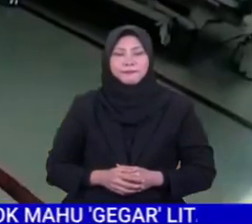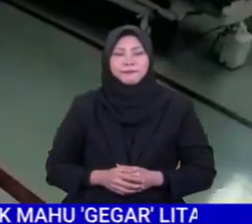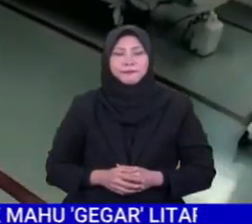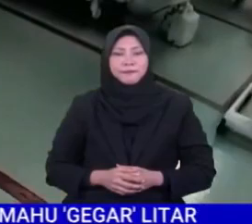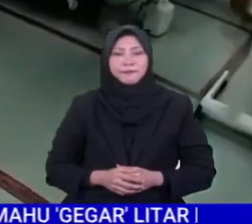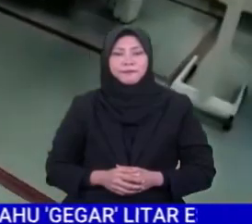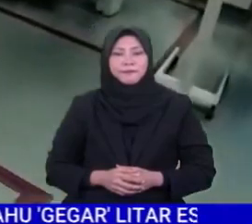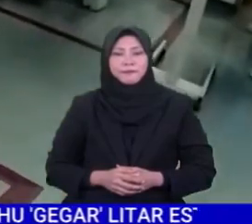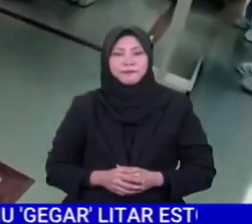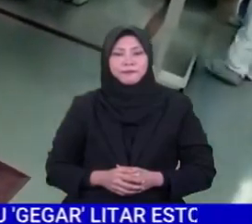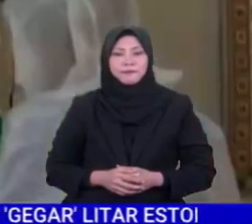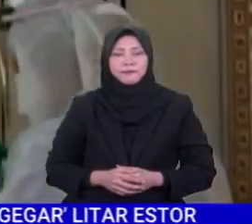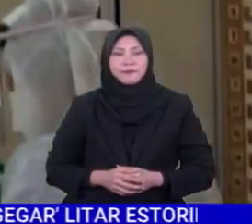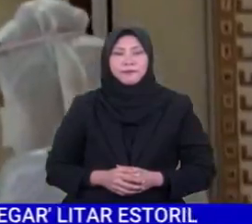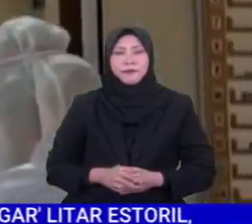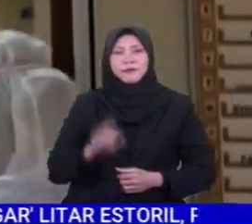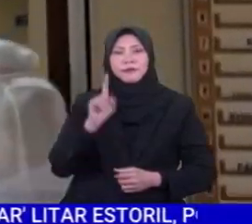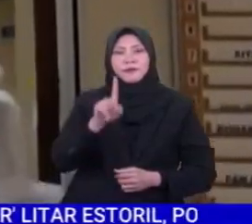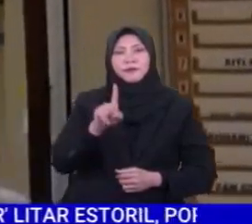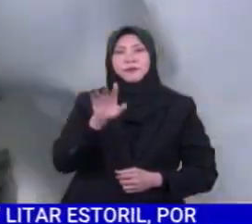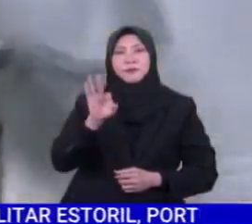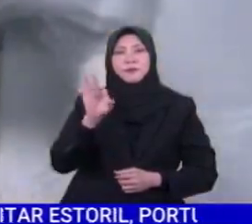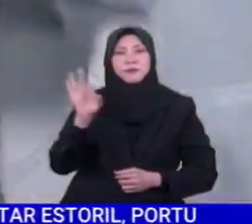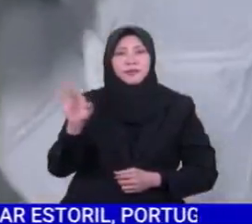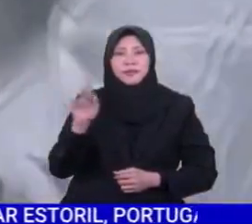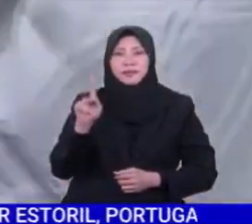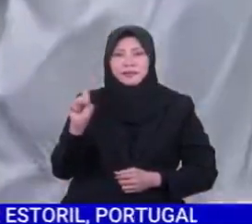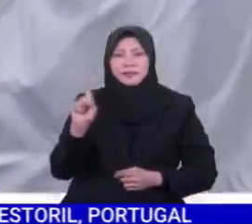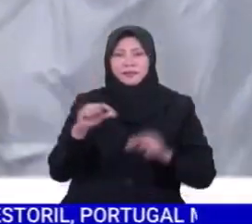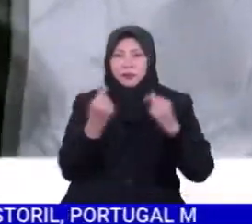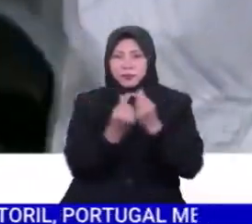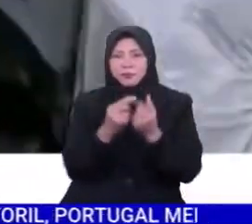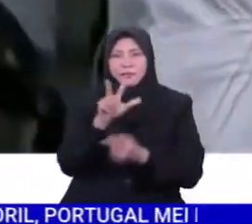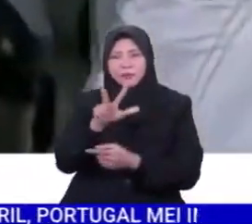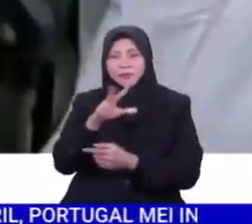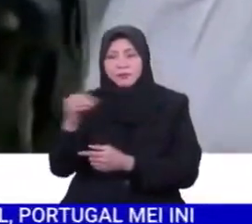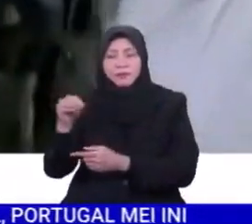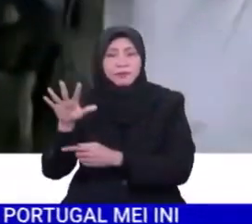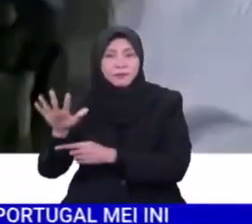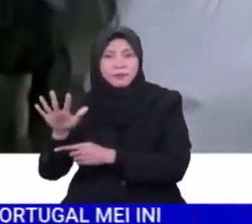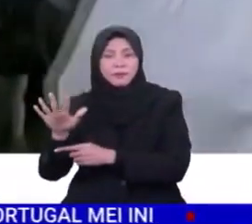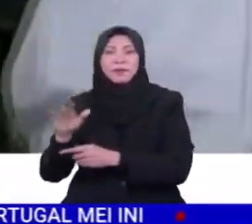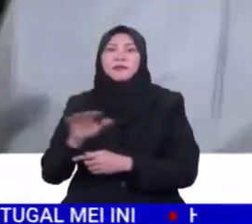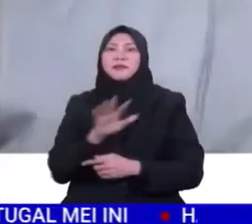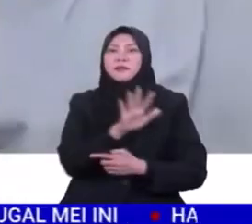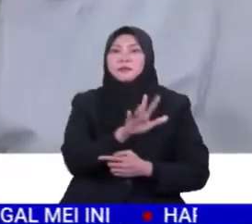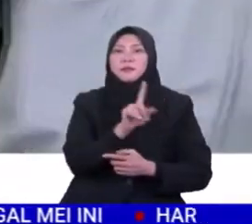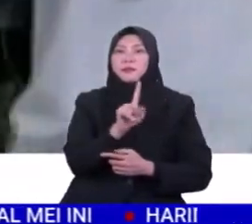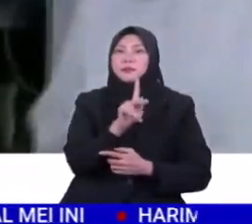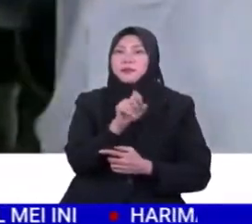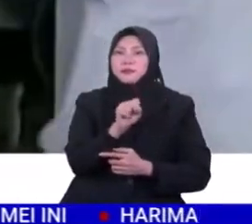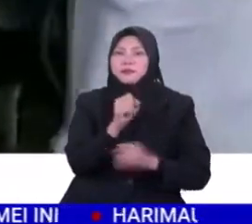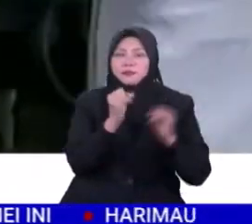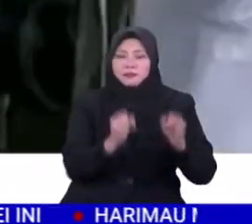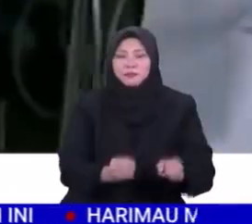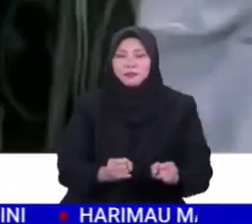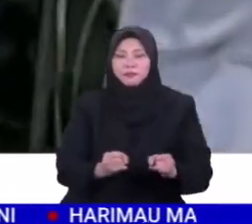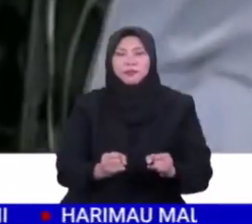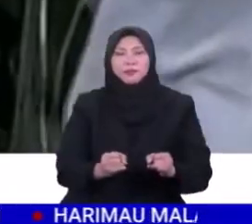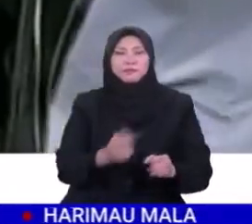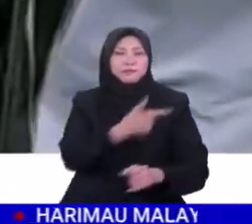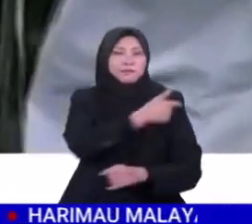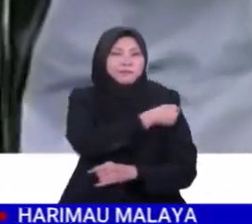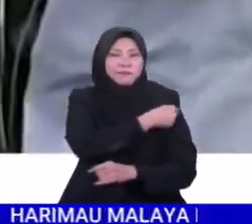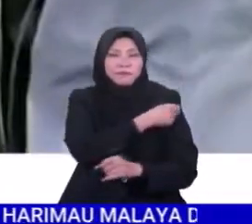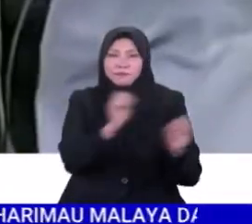Hai daripada 199q kategori tiga hingga lima 51 kiss melibatkan individu tidak